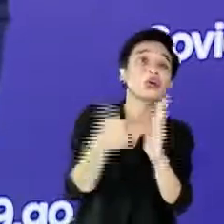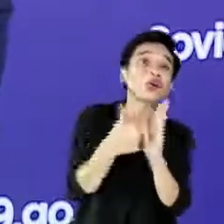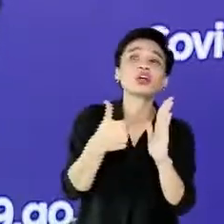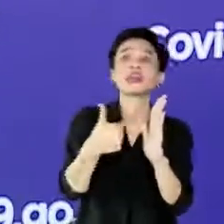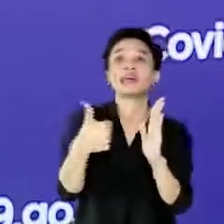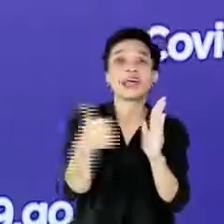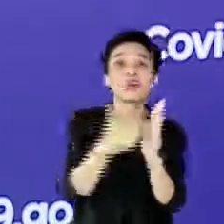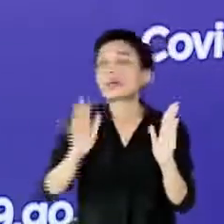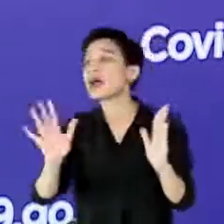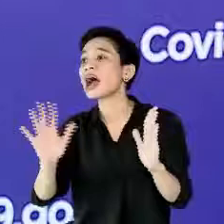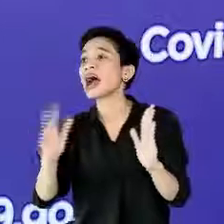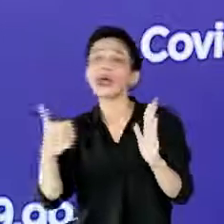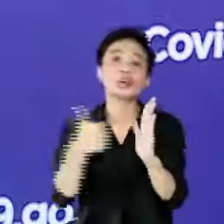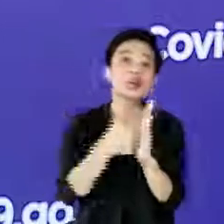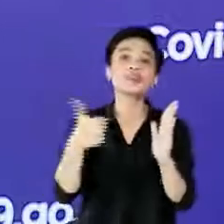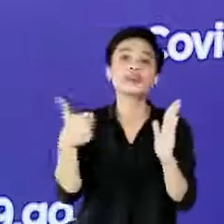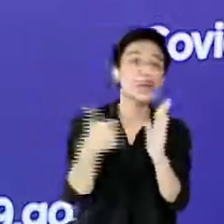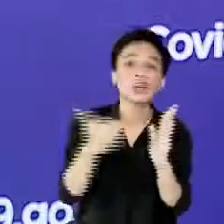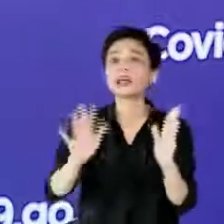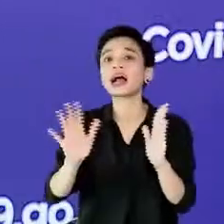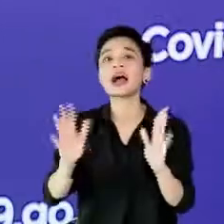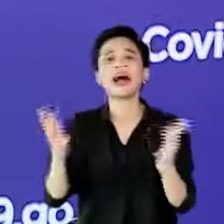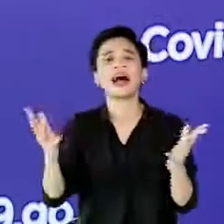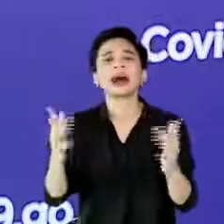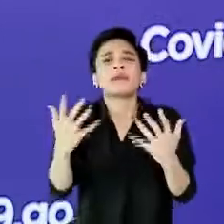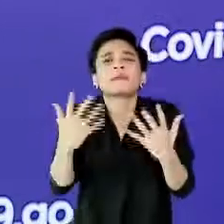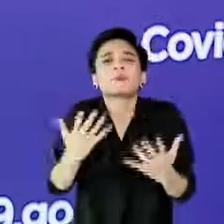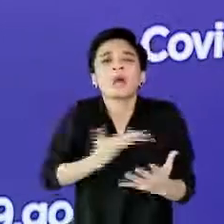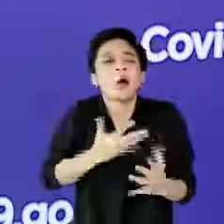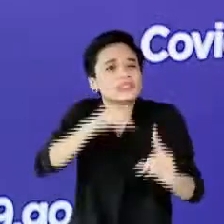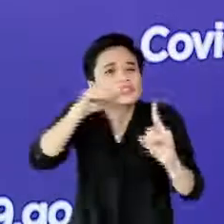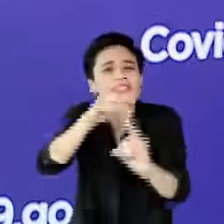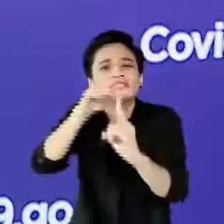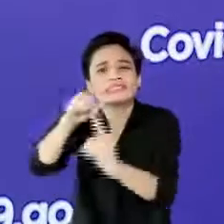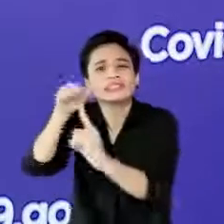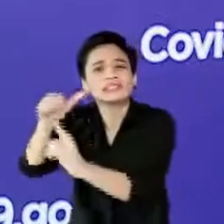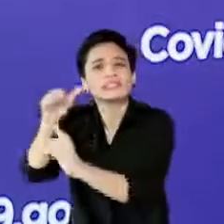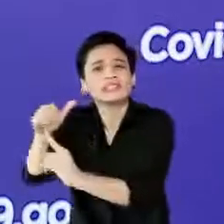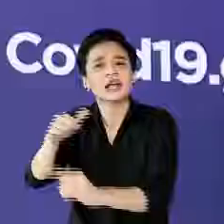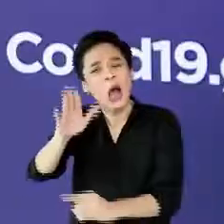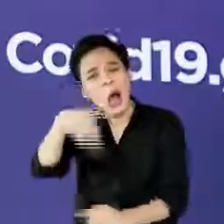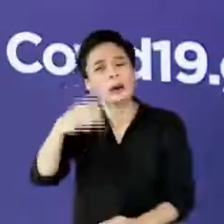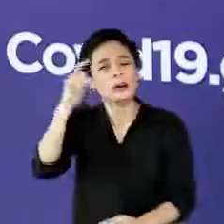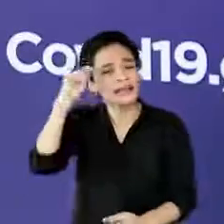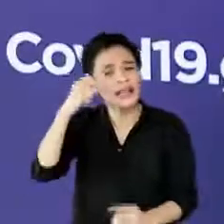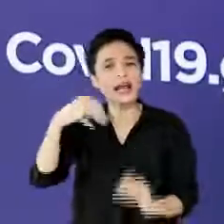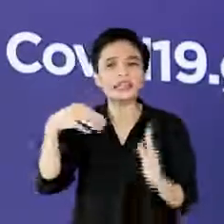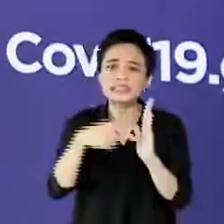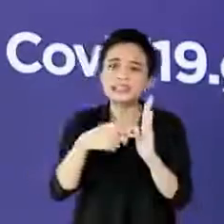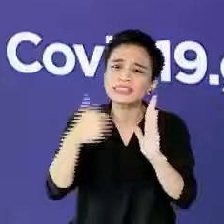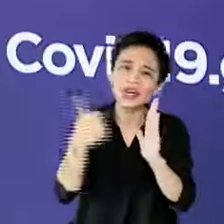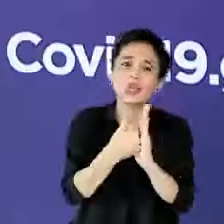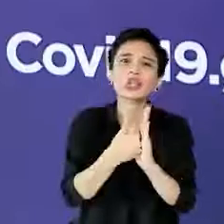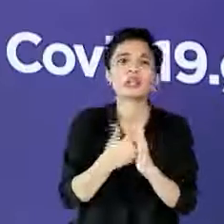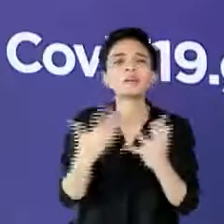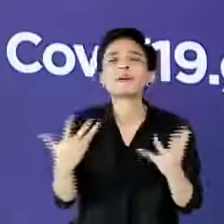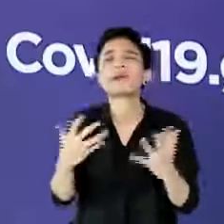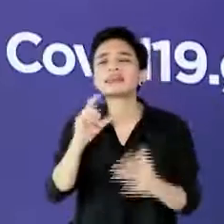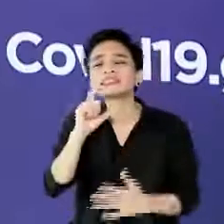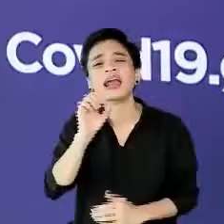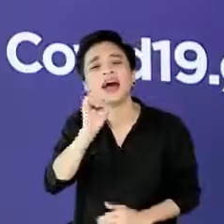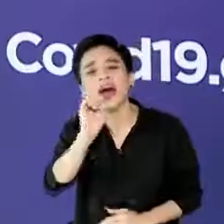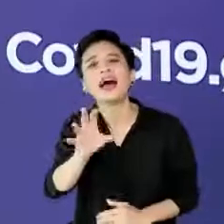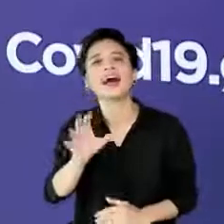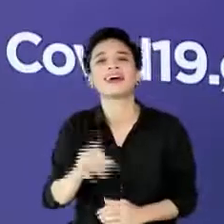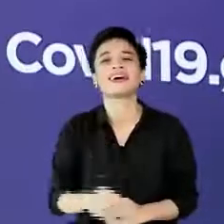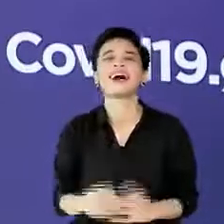ini sekarang enggak jadi gimana mengingatkan lagi dibawa ini penting gitu Ibu Iya jadi satu setengah tahun sudah kita menjalani pandemi